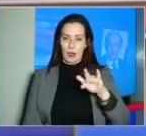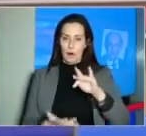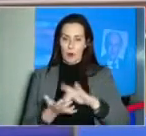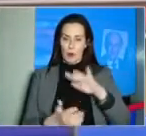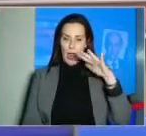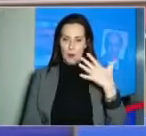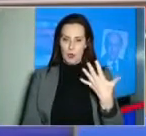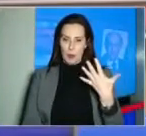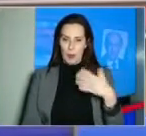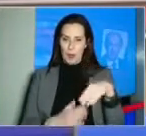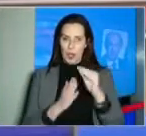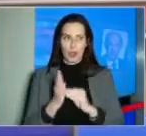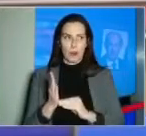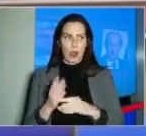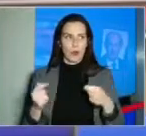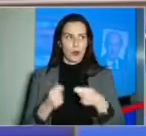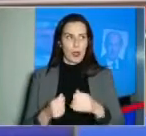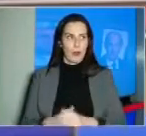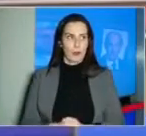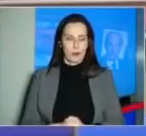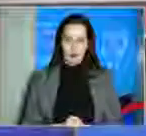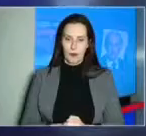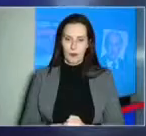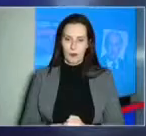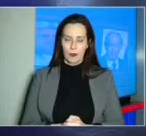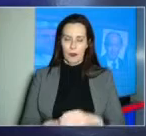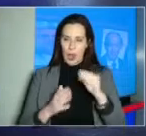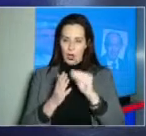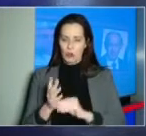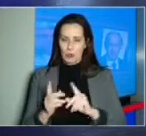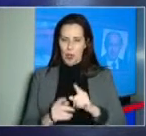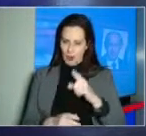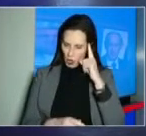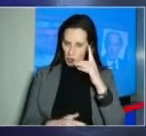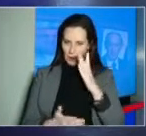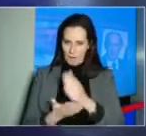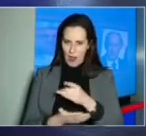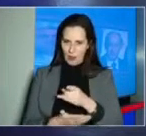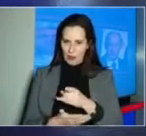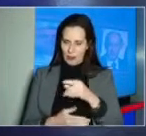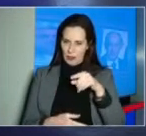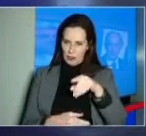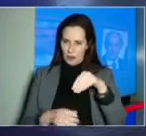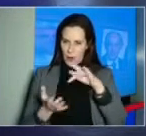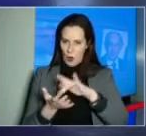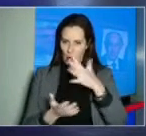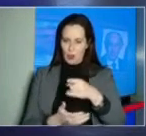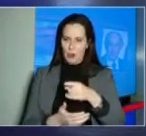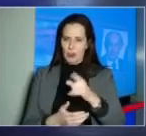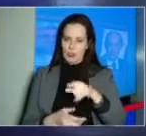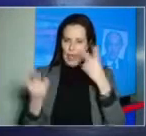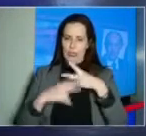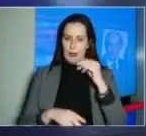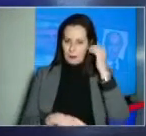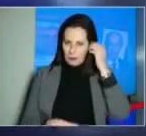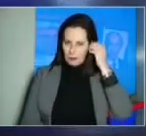במקום החמישי ברשימה המשותפת. רשימות צריכות להיות מוגשות בשעות הקרובות. כן, אבל אתה יודע כבר שתהיה במקום החמישי? זהו ההסכם.